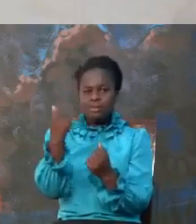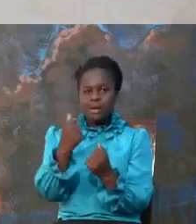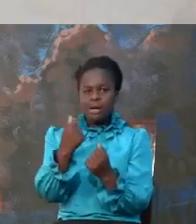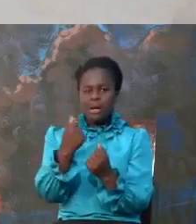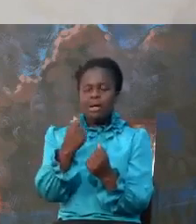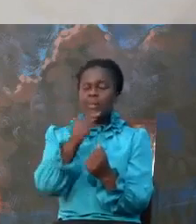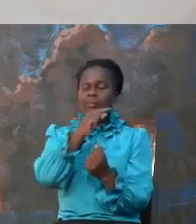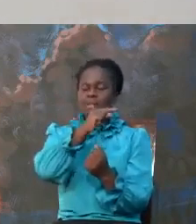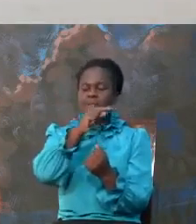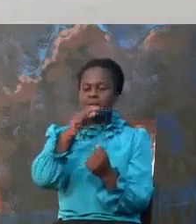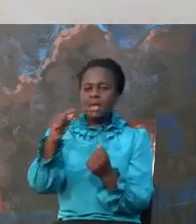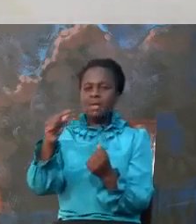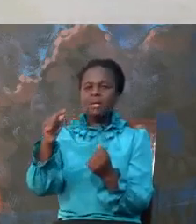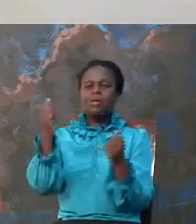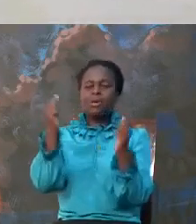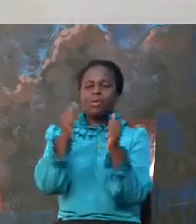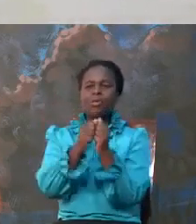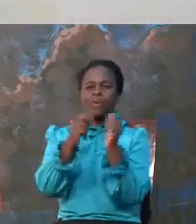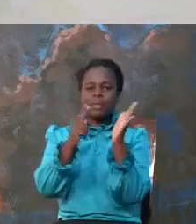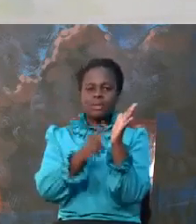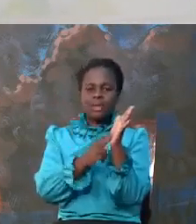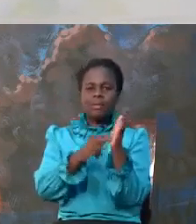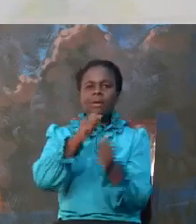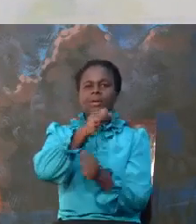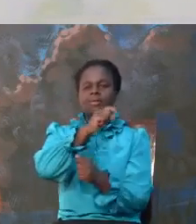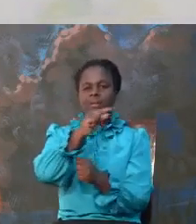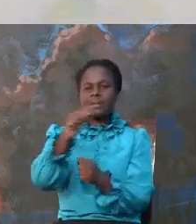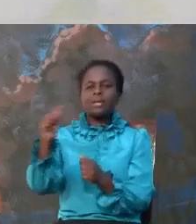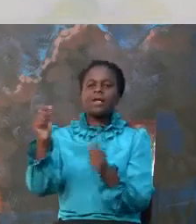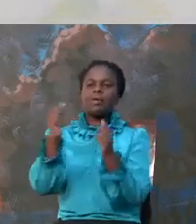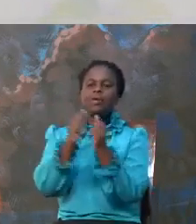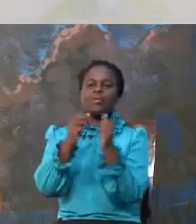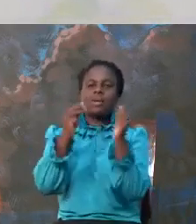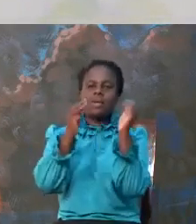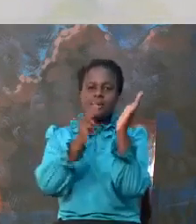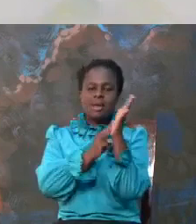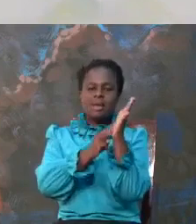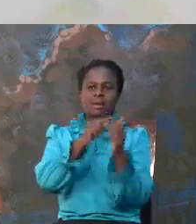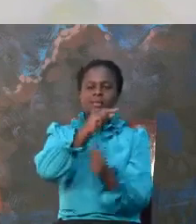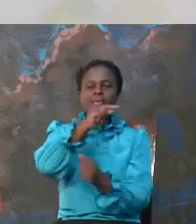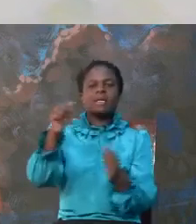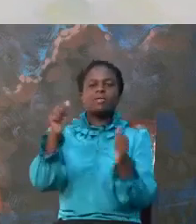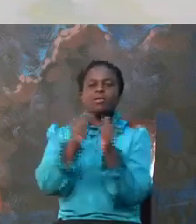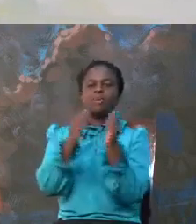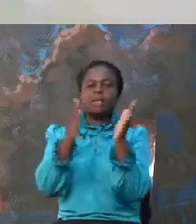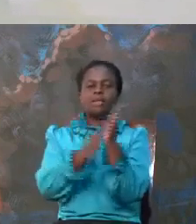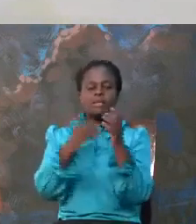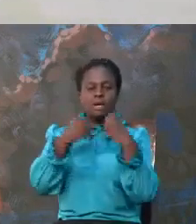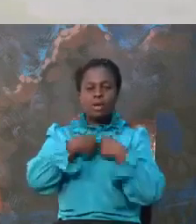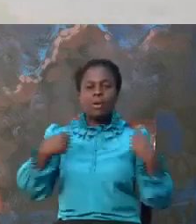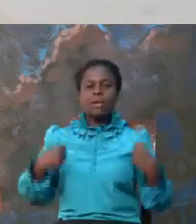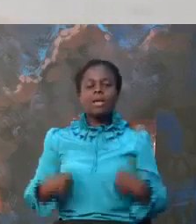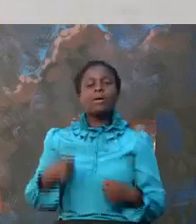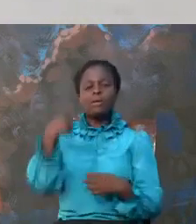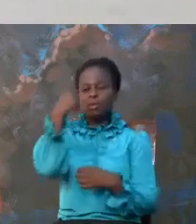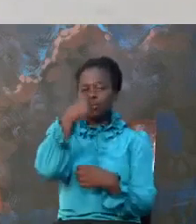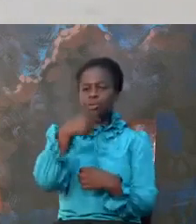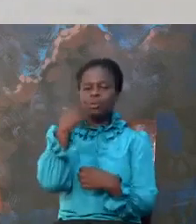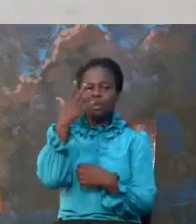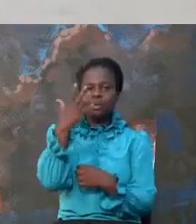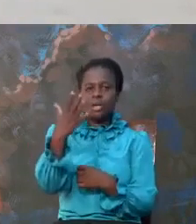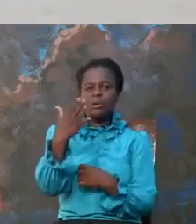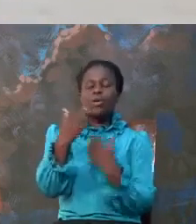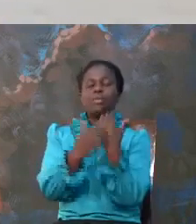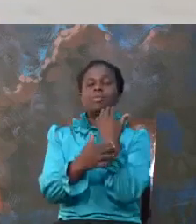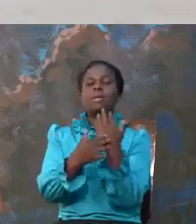mstari wa 17, mstari wa 18, mstari wa 19. Walawi sura ya tano, Biblia inasema